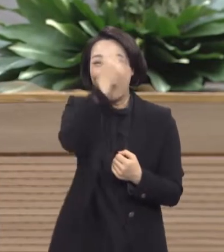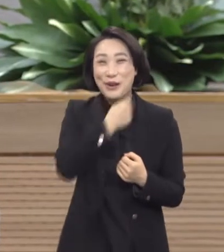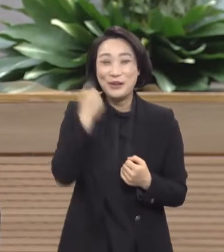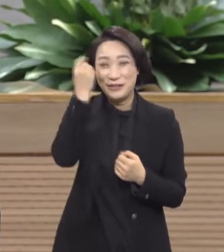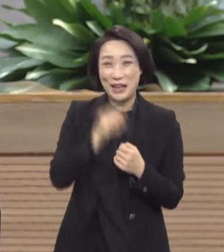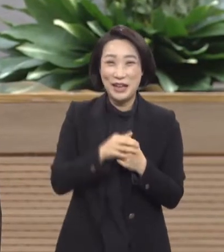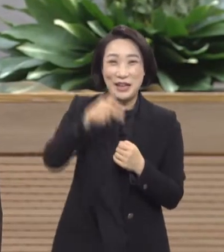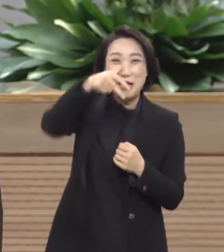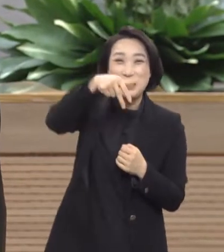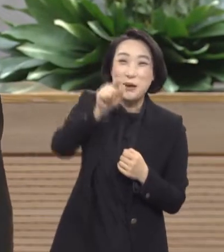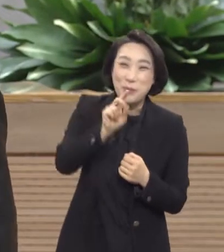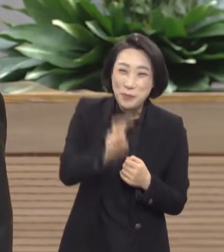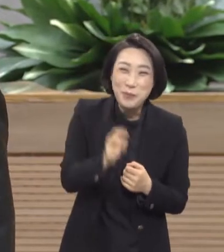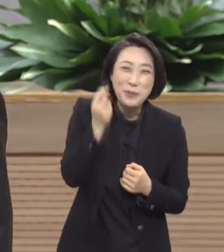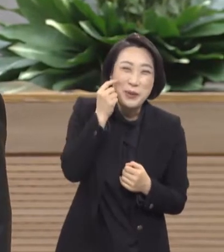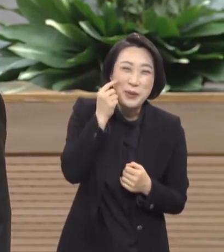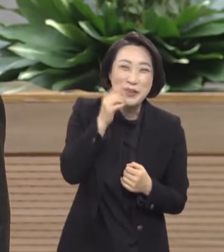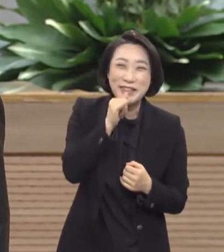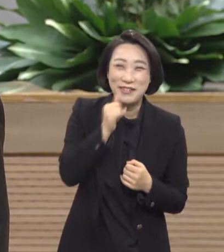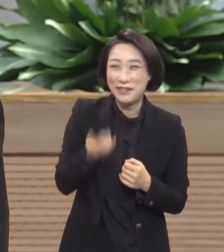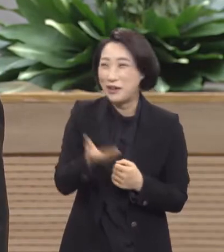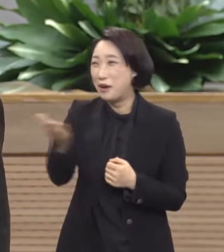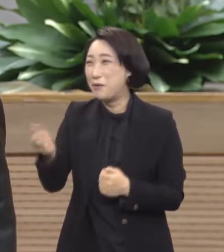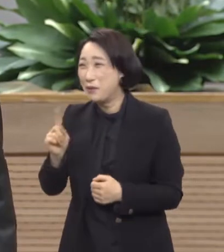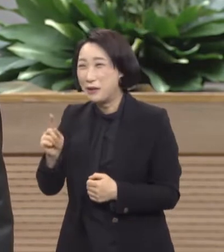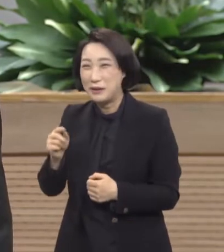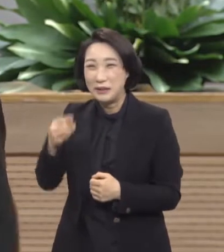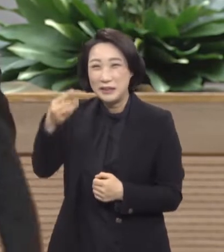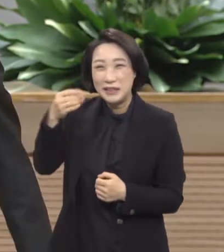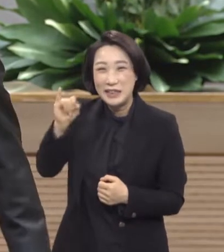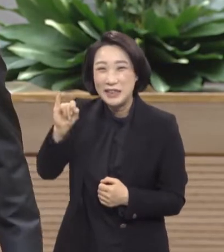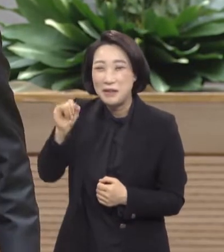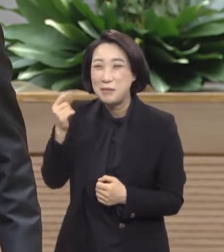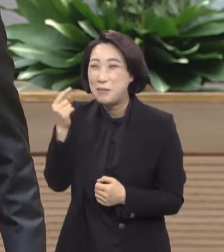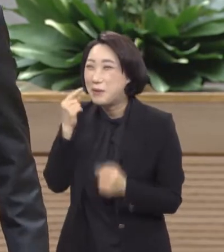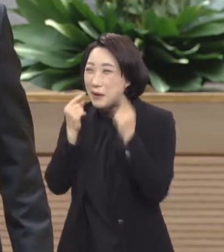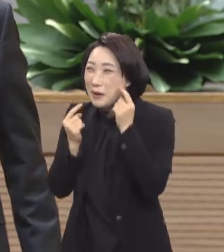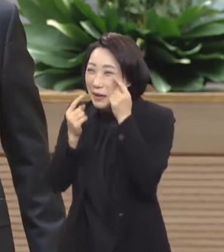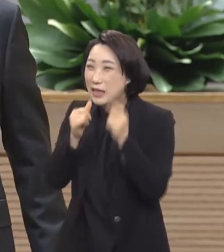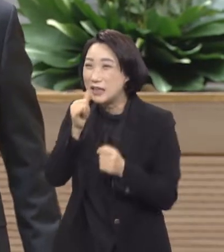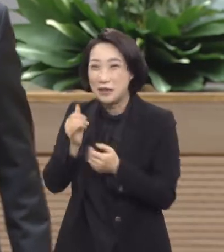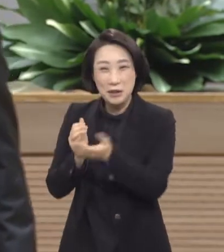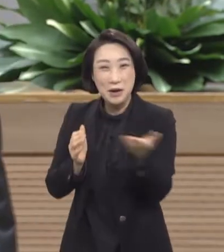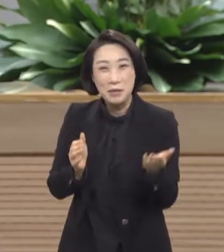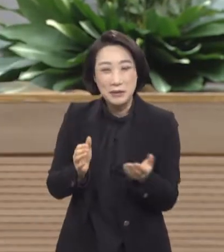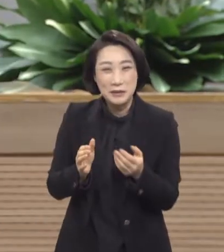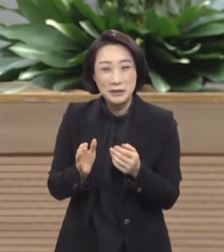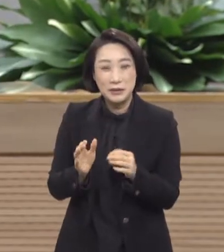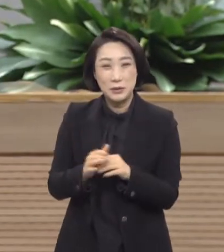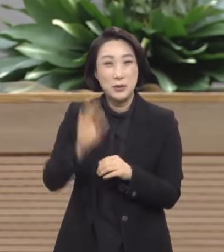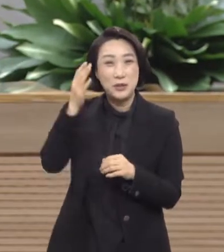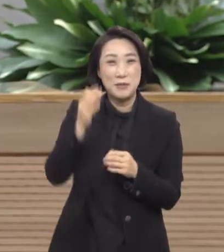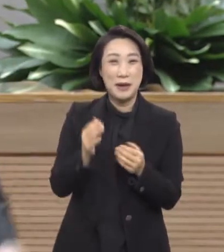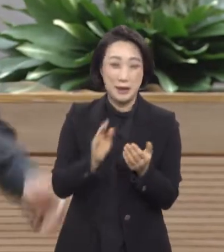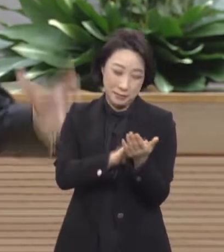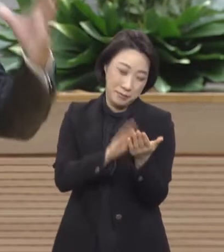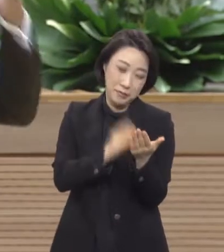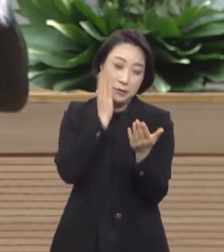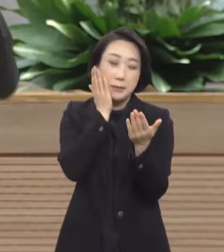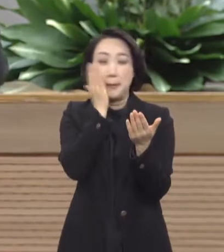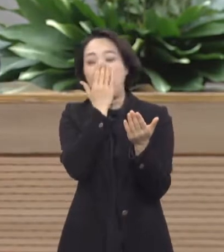점이 있고 조금 그게 뭐 티가 있어도 요새는 환대이션으로